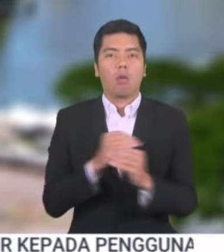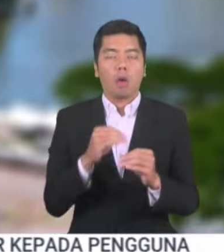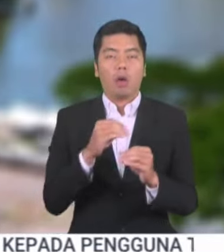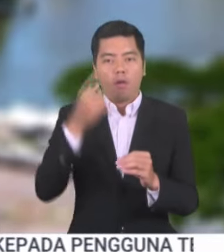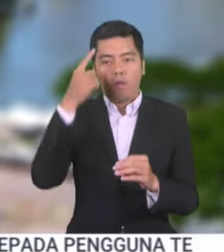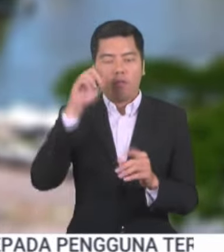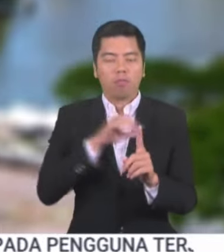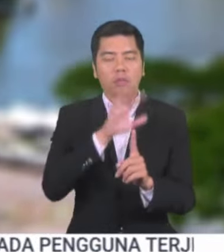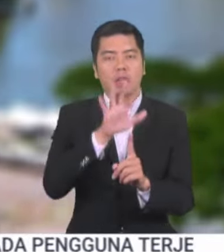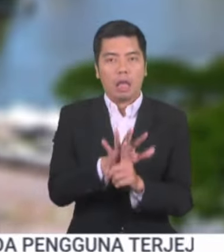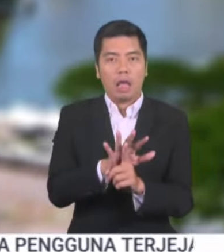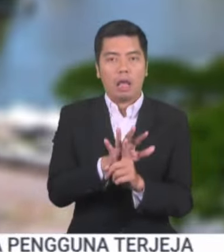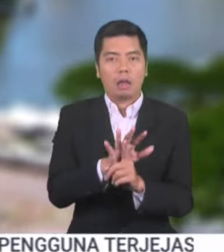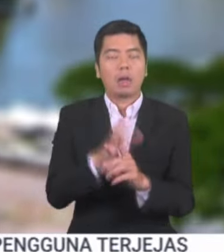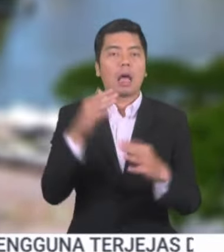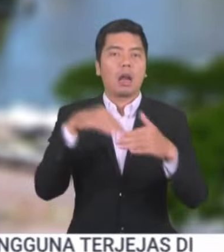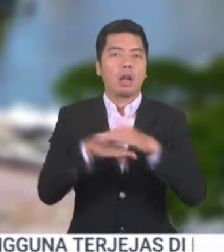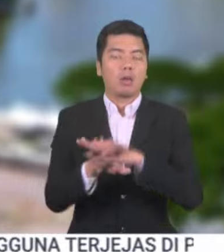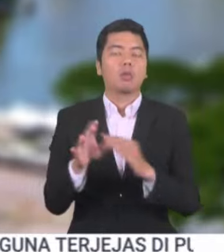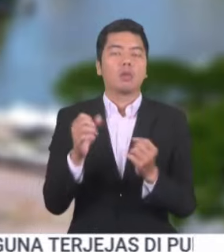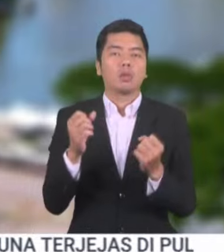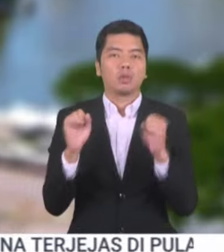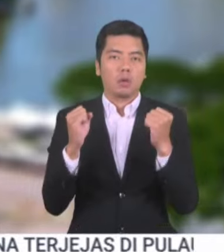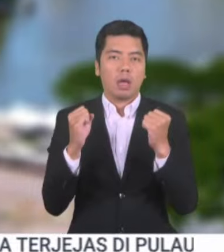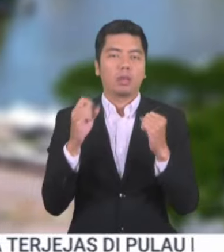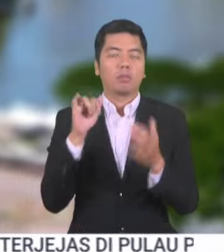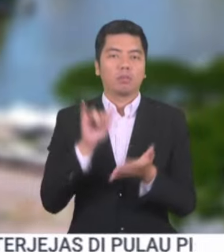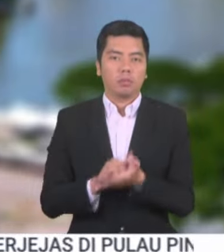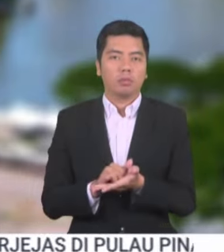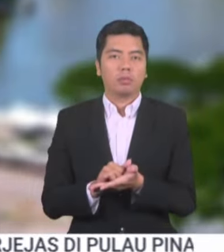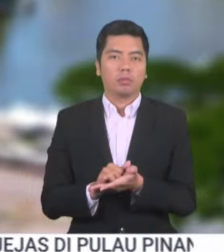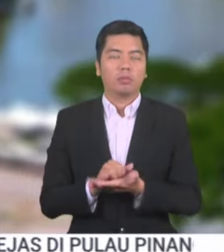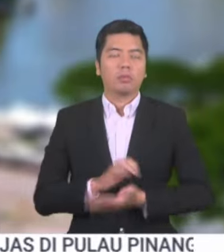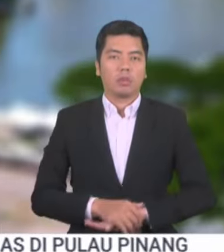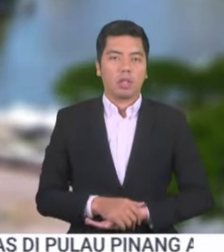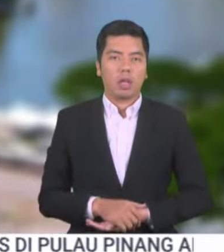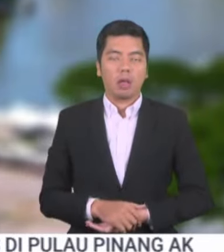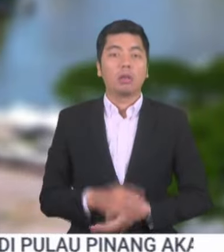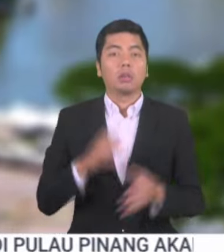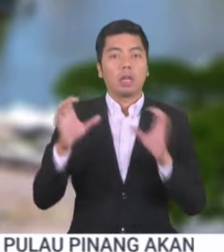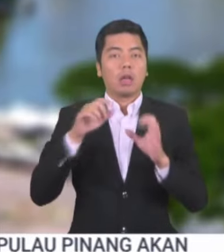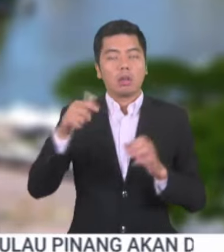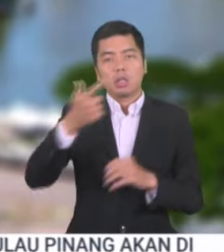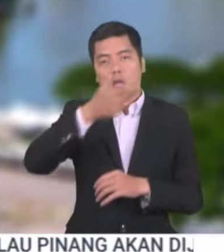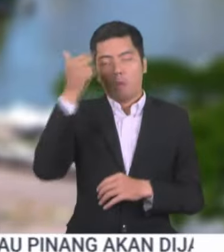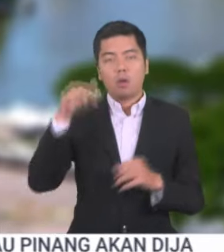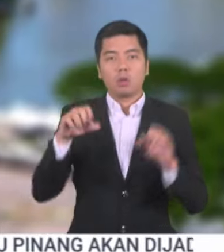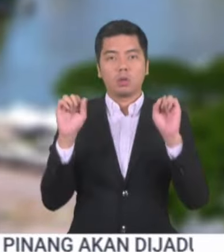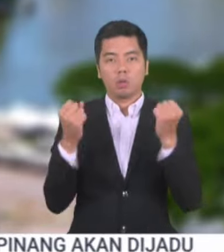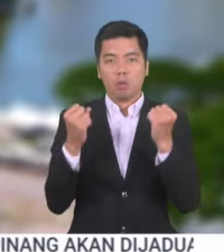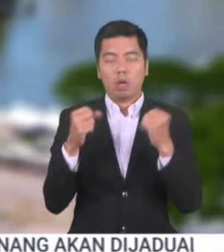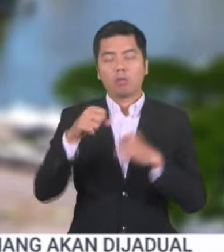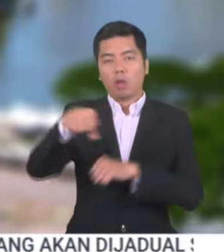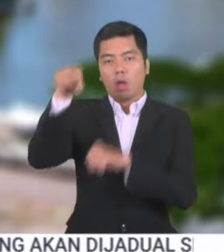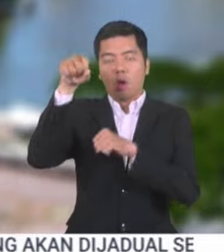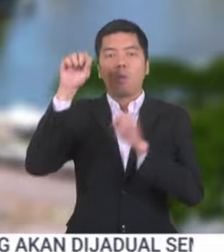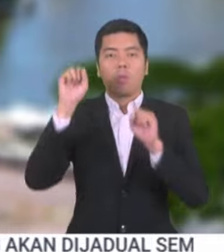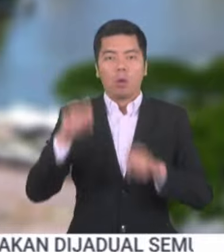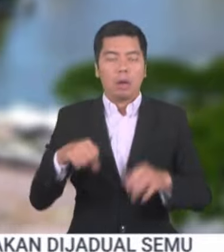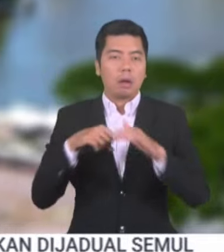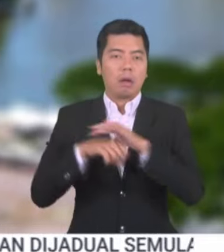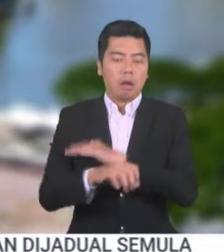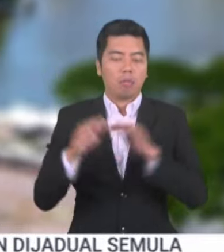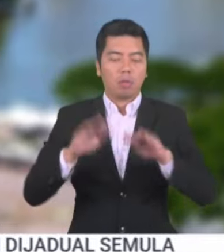berkenaan. Presiden Persatuan Muay Thai Negeri Sarawak, Jumaat Ibrahim berkata, ia berikutan sukan Muay Thai berupaya